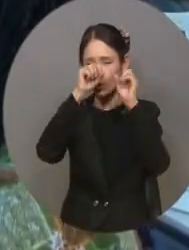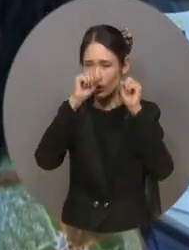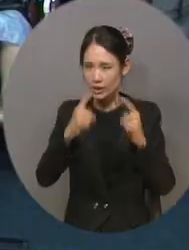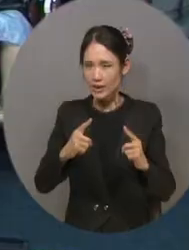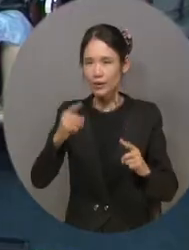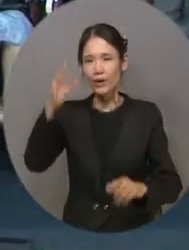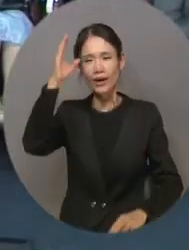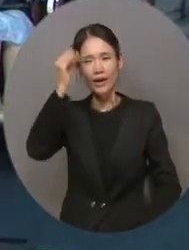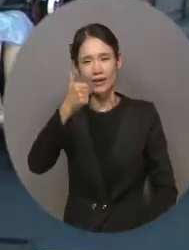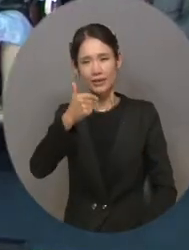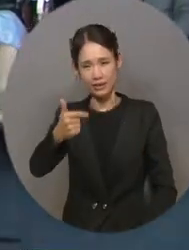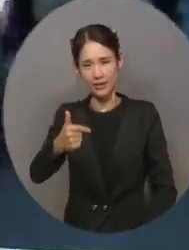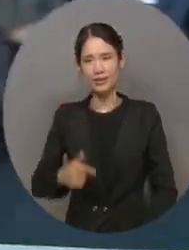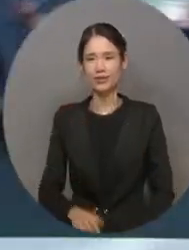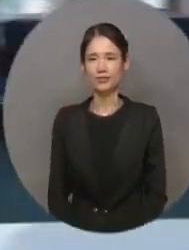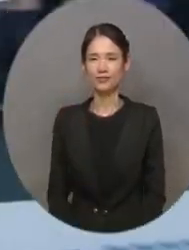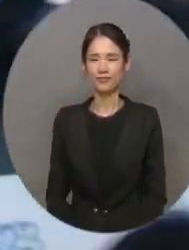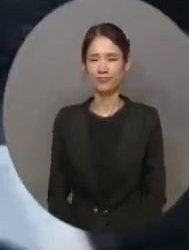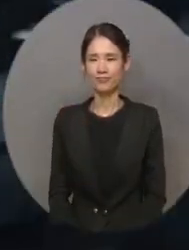것으로 기대됩니다